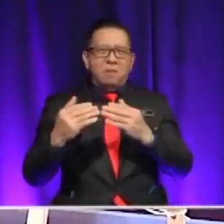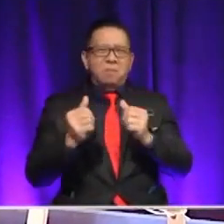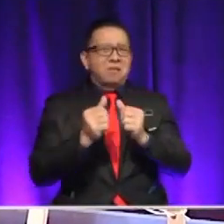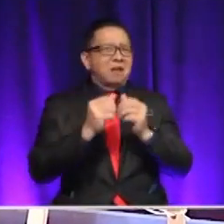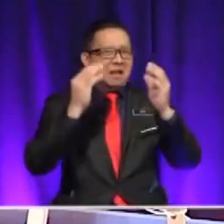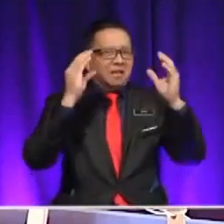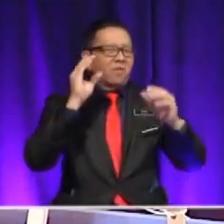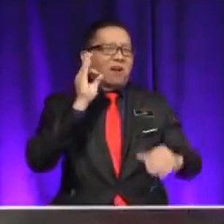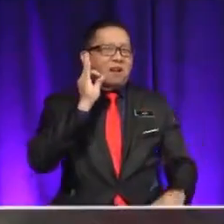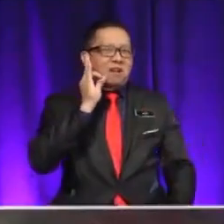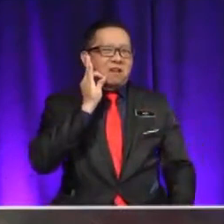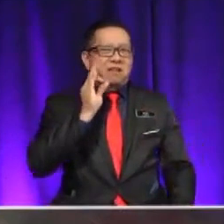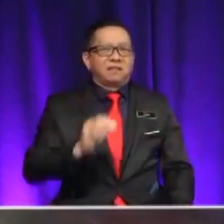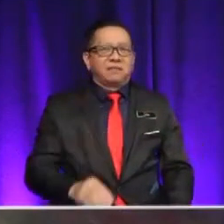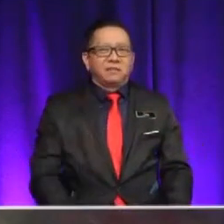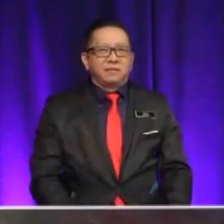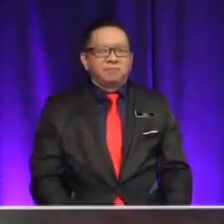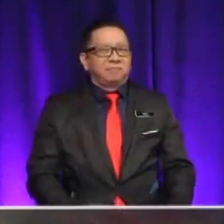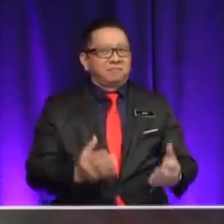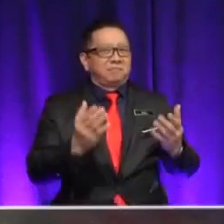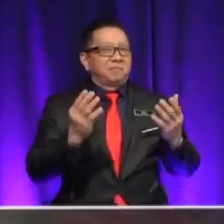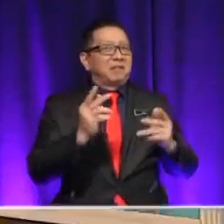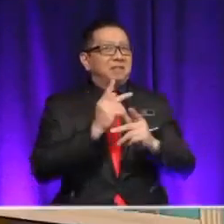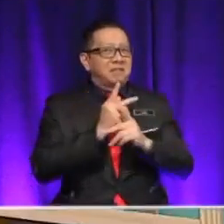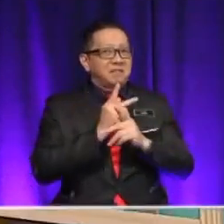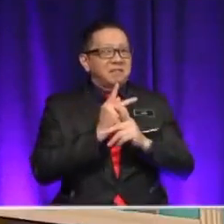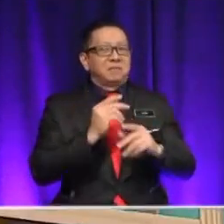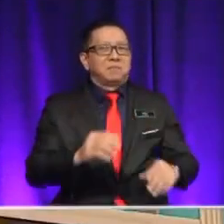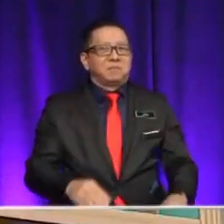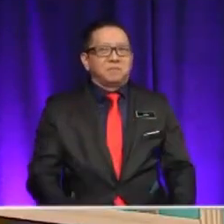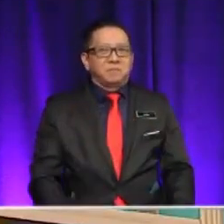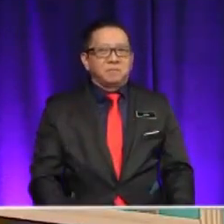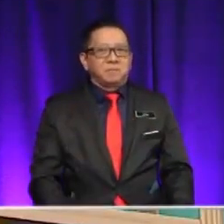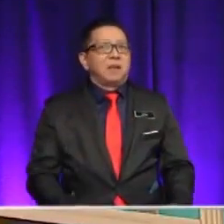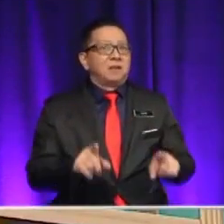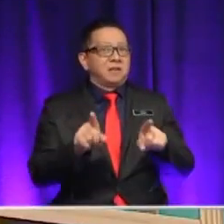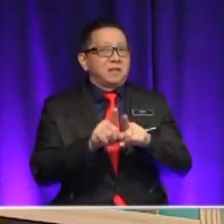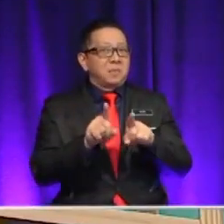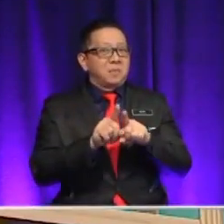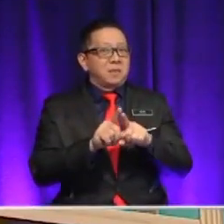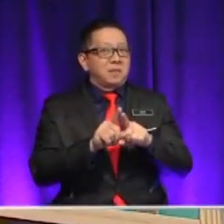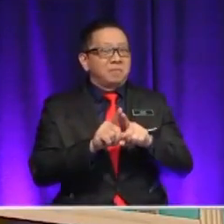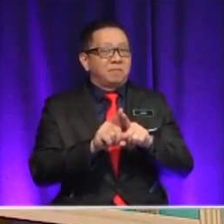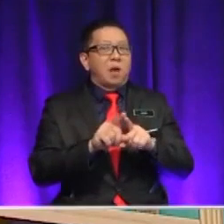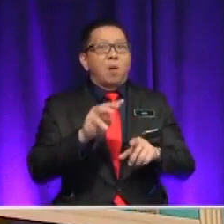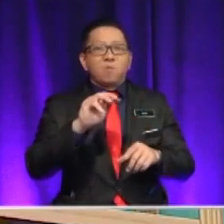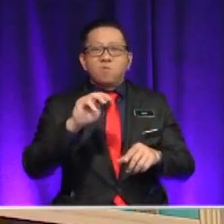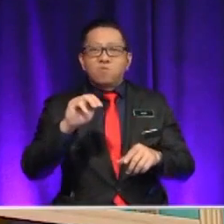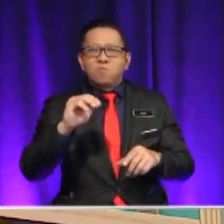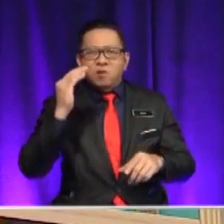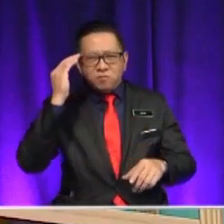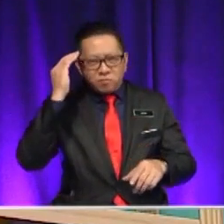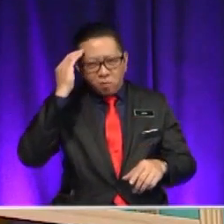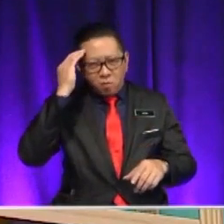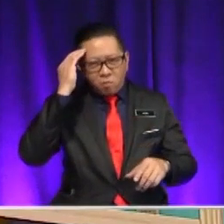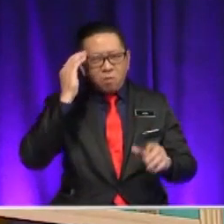Jom kita tanya Cikgu Farah. Okey, terima kasih Mira. Okey, jadi seperti mana yang telah kawan-kawan dalam talian terangkan sebentar